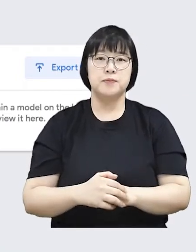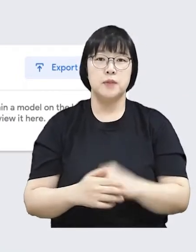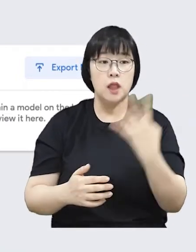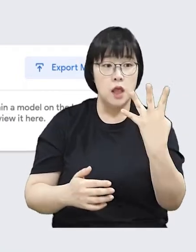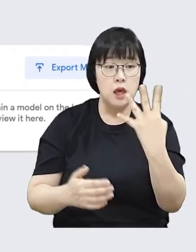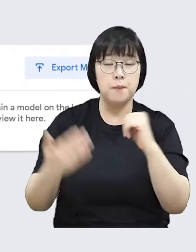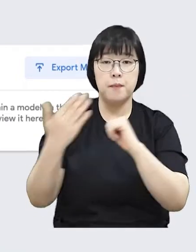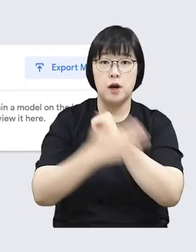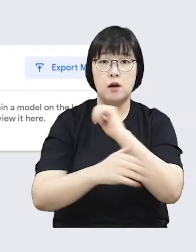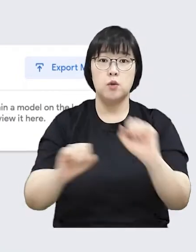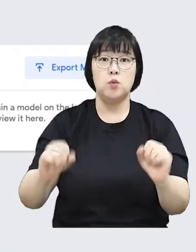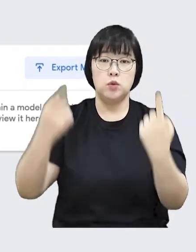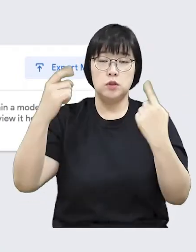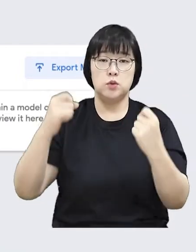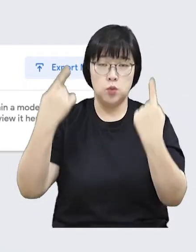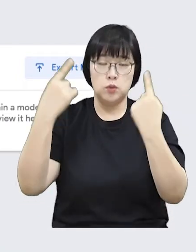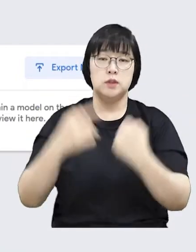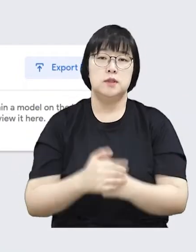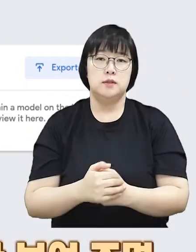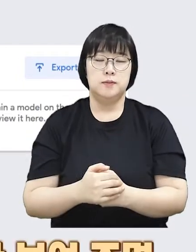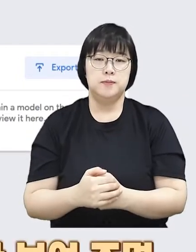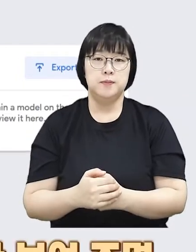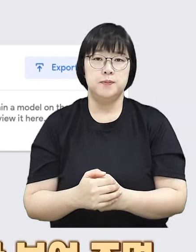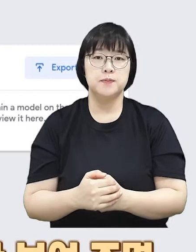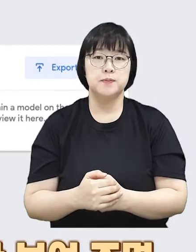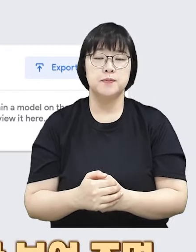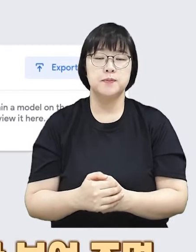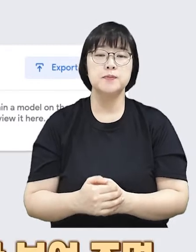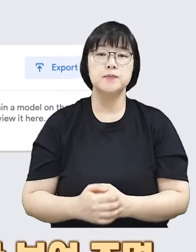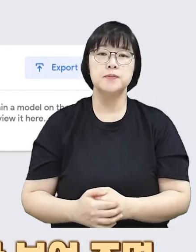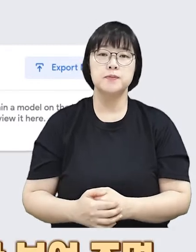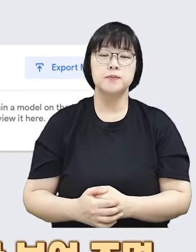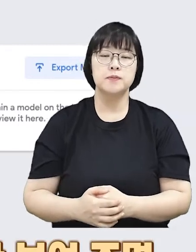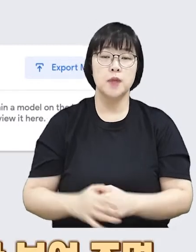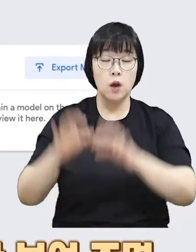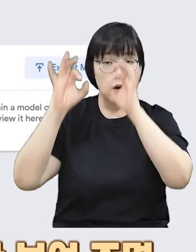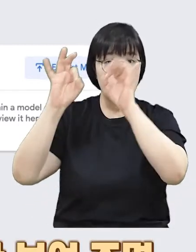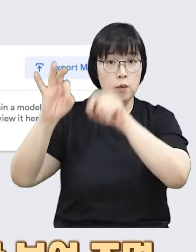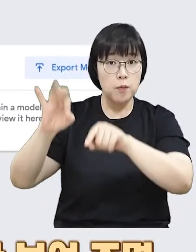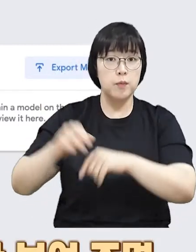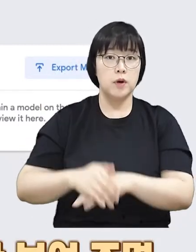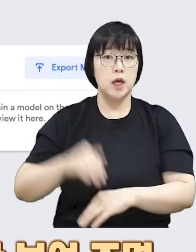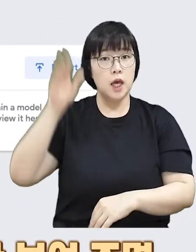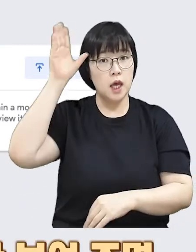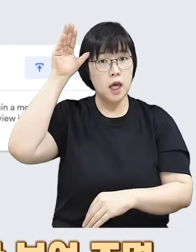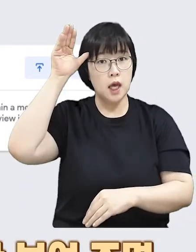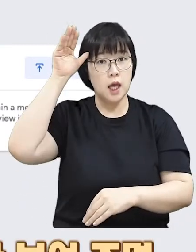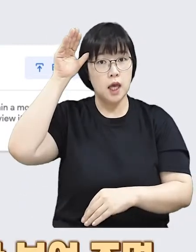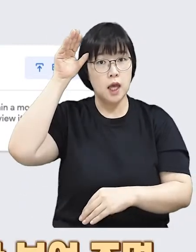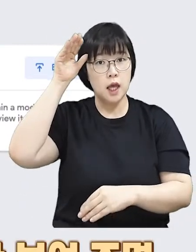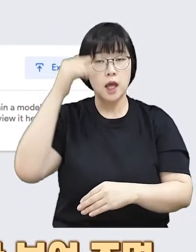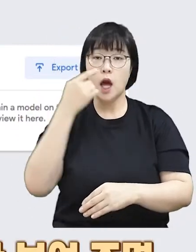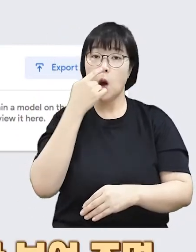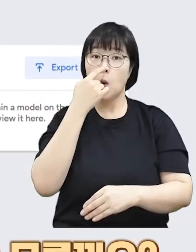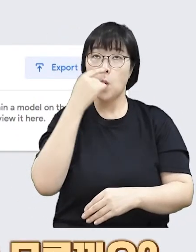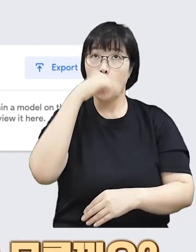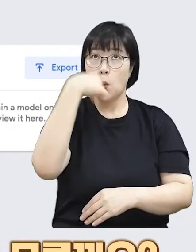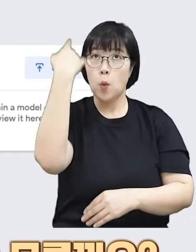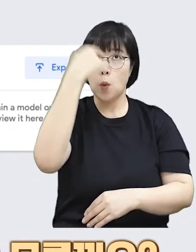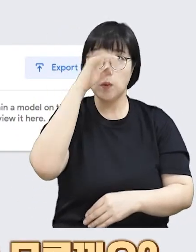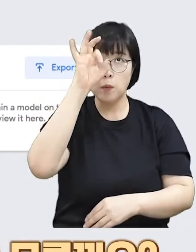네 장이 찍혔어요. 두 장이 찍혀요. 네. 그쵸. 그 다음에 보면 강아지를 앞모습만 보여주면